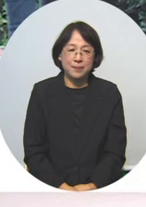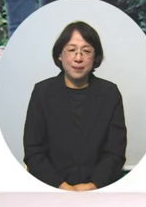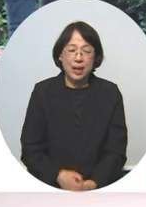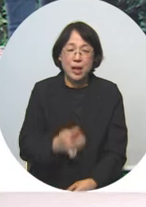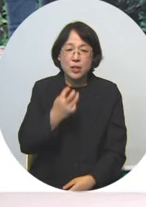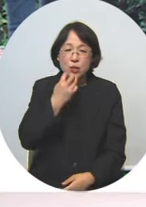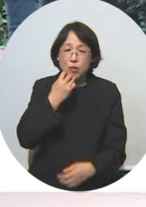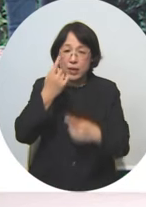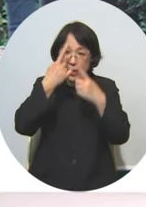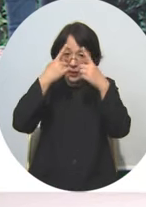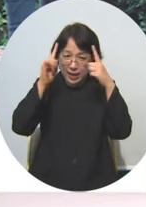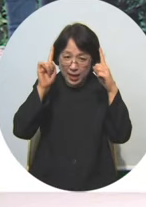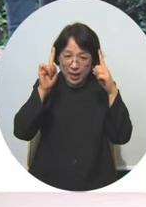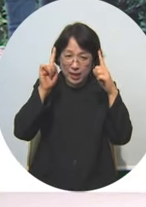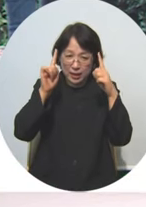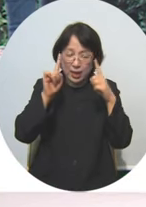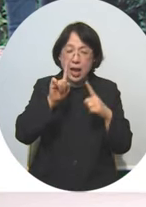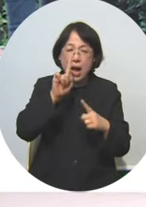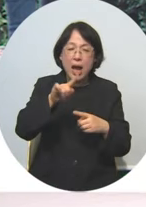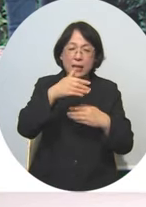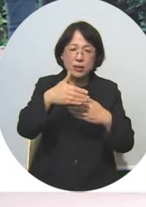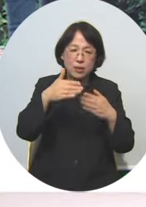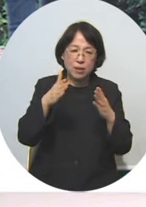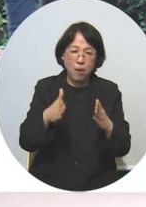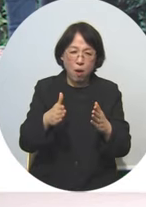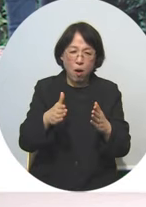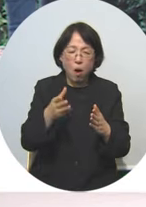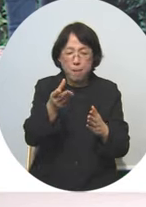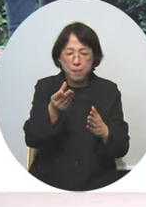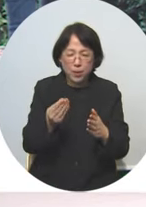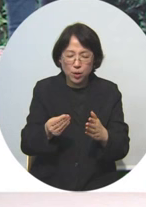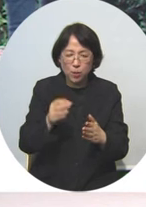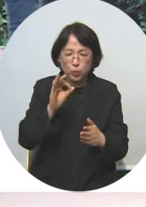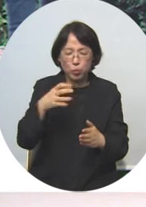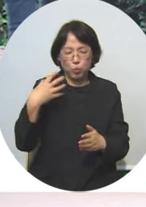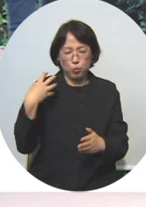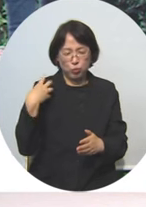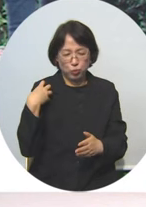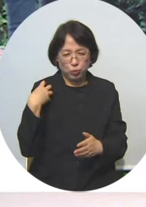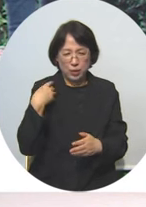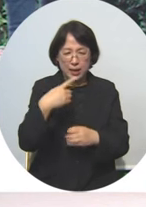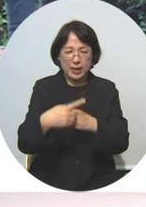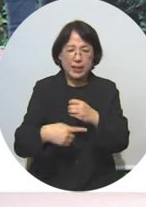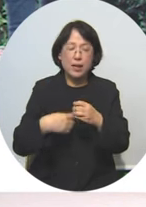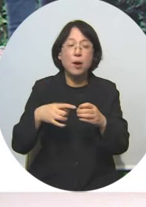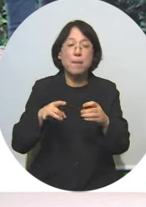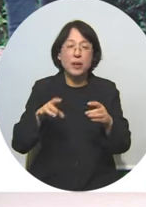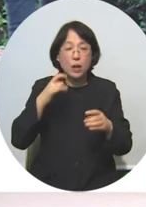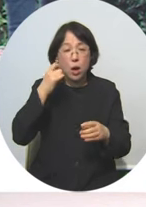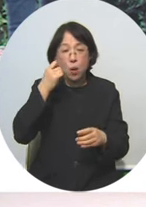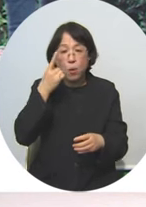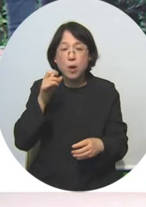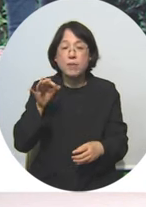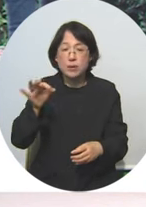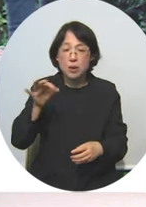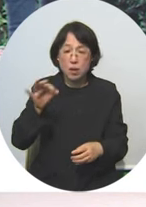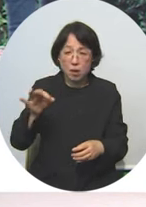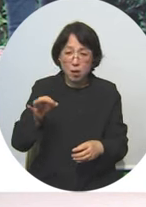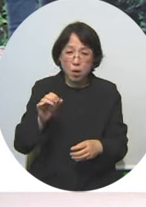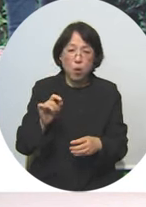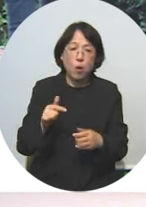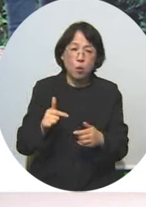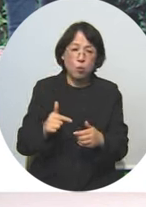서울의 대학가의 원룸이라도 하나 얻으려면 만만치 않은 비용이 드는 데다 해마다 월세가 뛰어오르기까지 합니다.